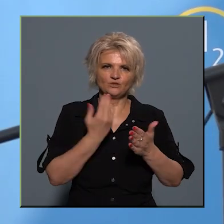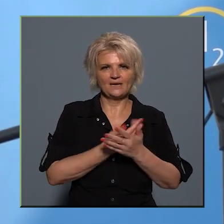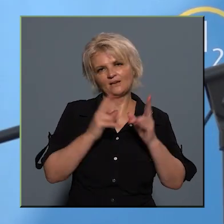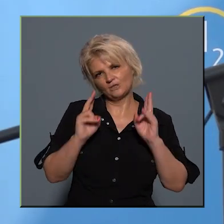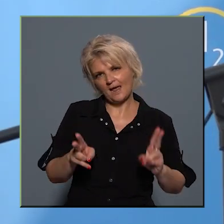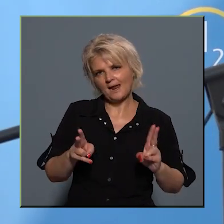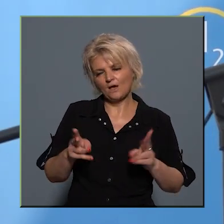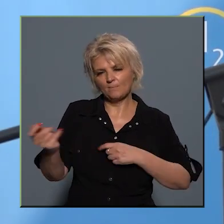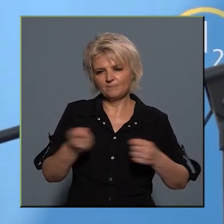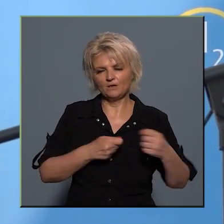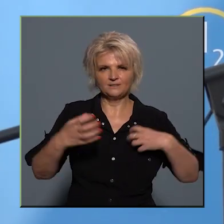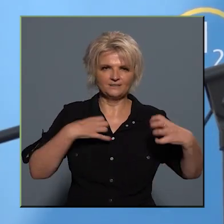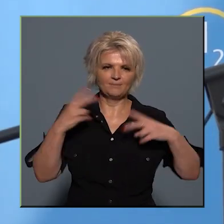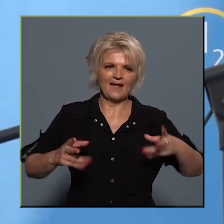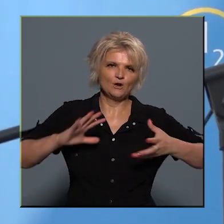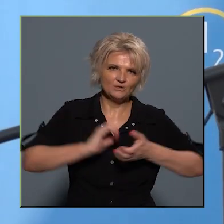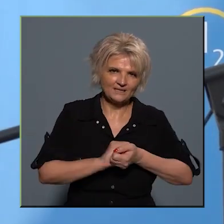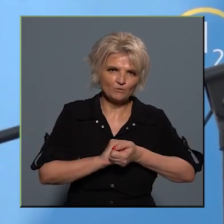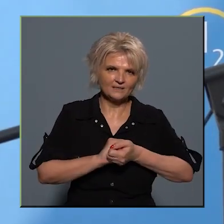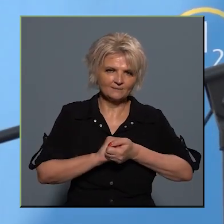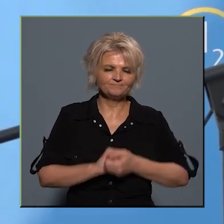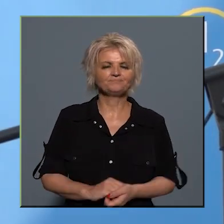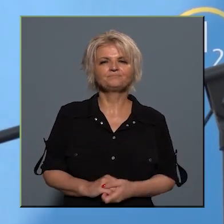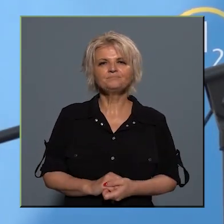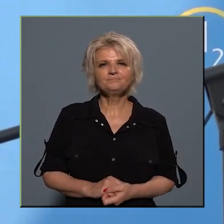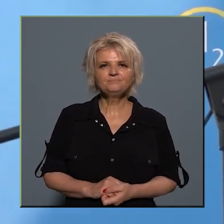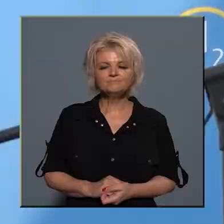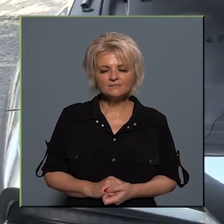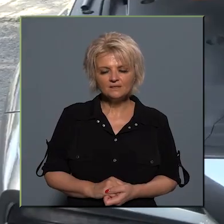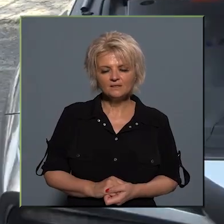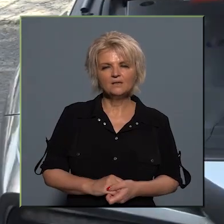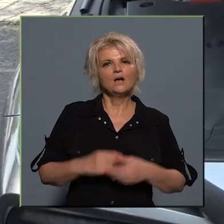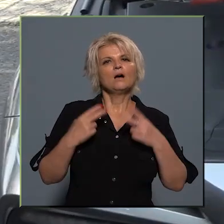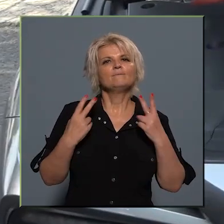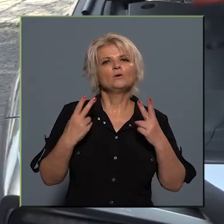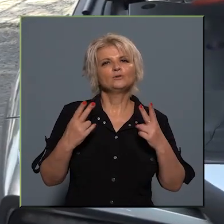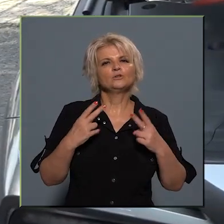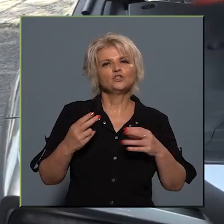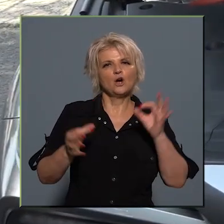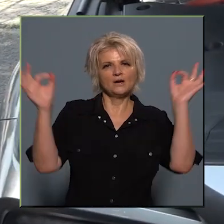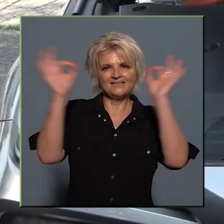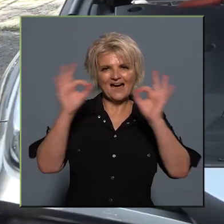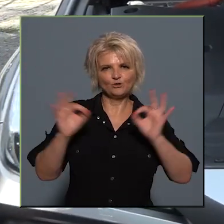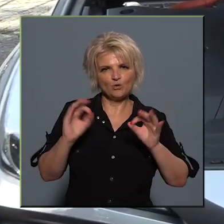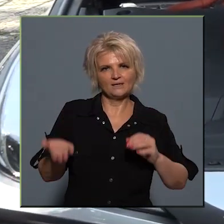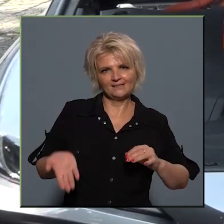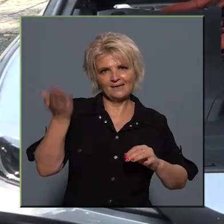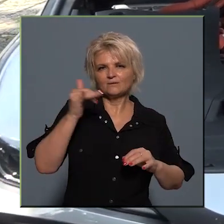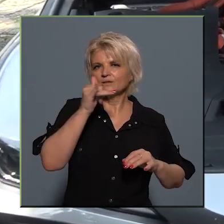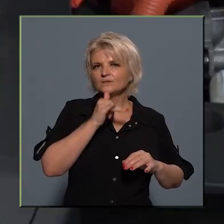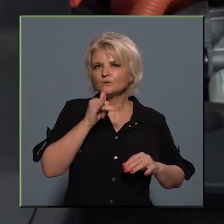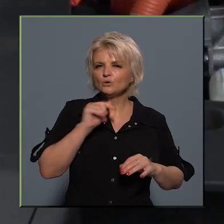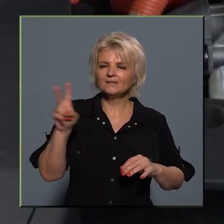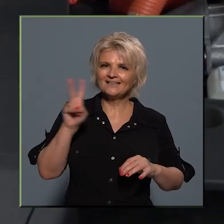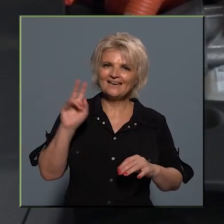összefogásra van szükség a piaci szereplőktől. A piaci szereplőket nagyon fontos kiemelni a gyártás oldalát, tehát a gyártókat, akik zöld, kék,